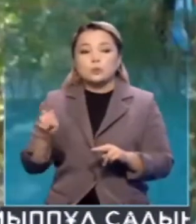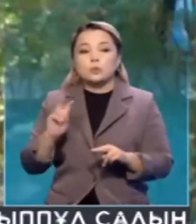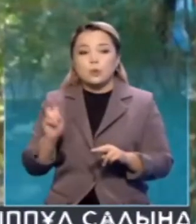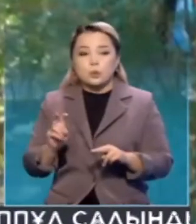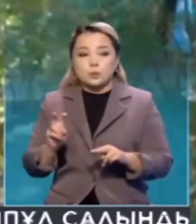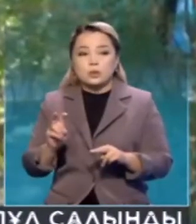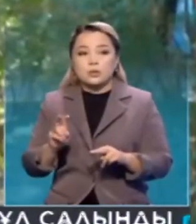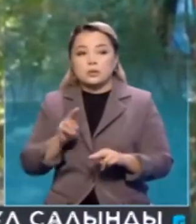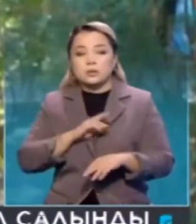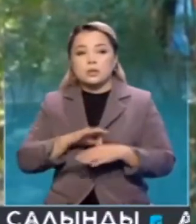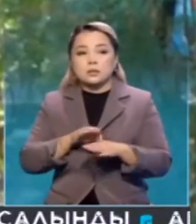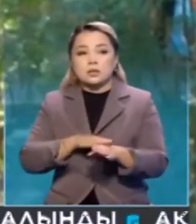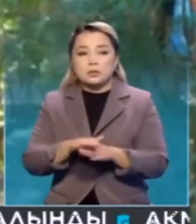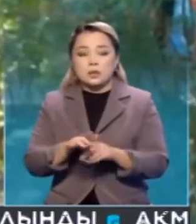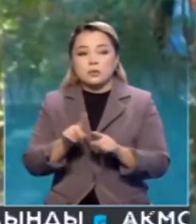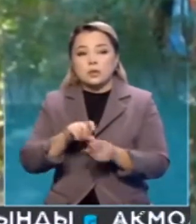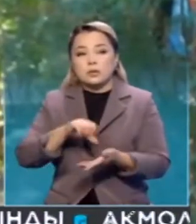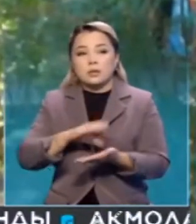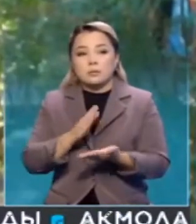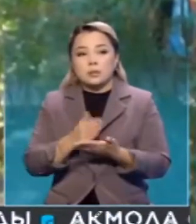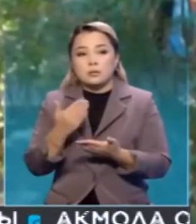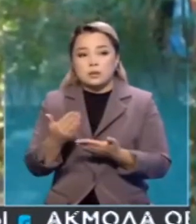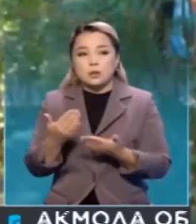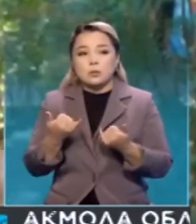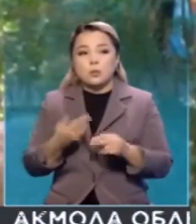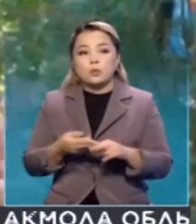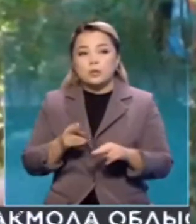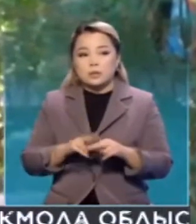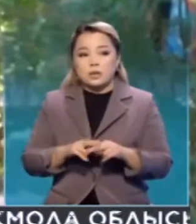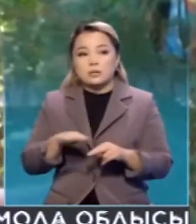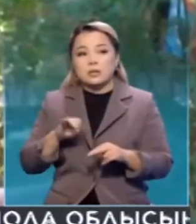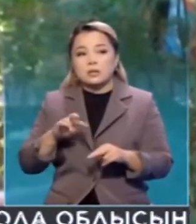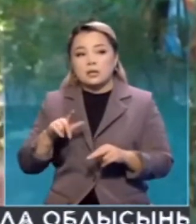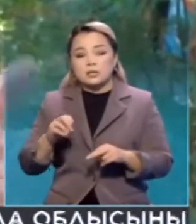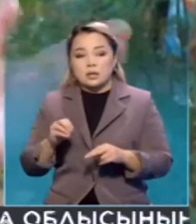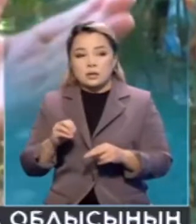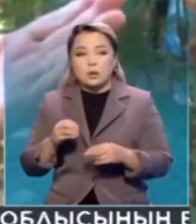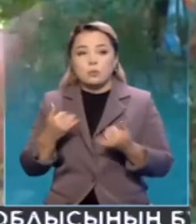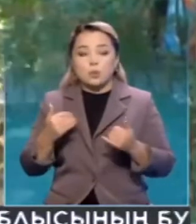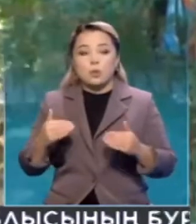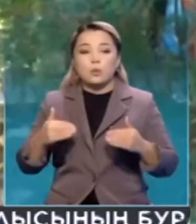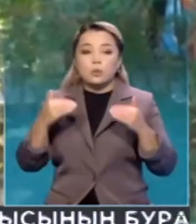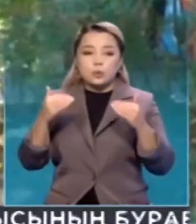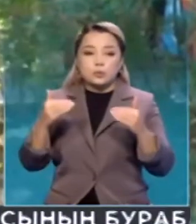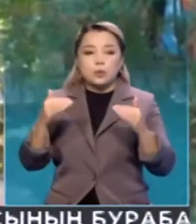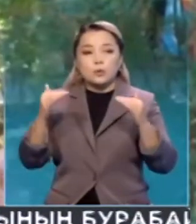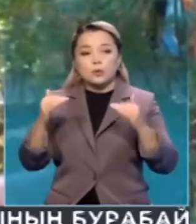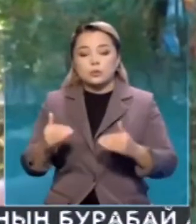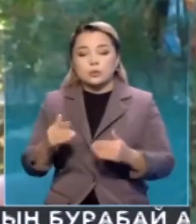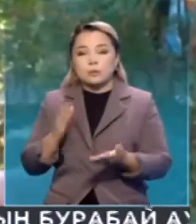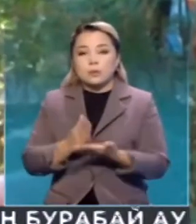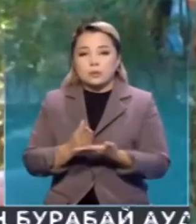үйінде түседі. Бұл да бір шетінен дұрыс. Өйткені теңге бірде көтеріліп, бірде құнсызданып жатыр.